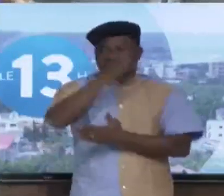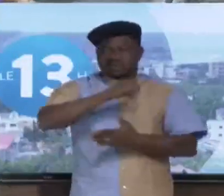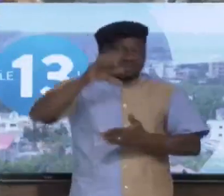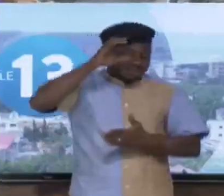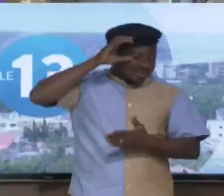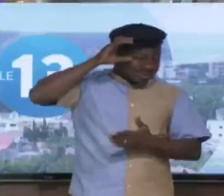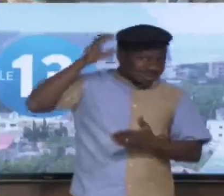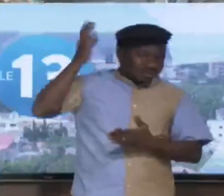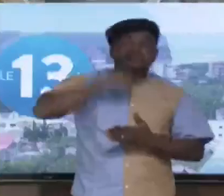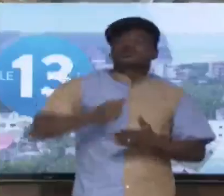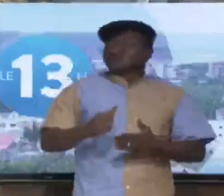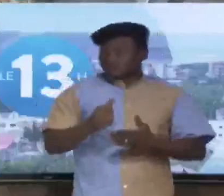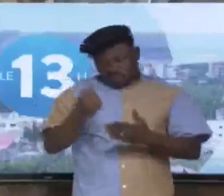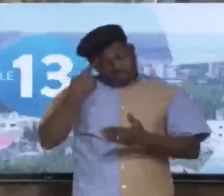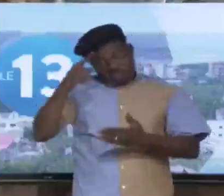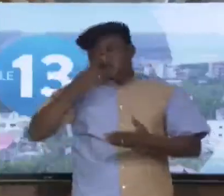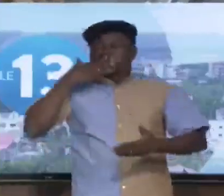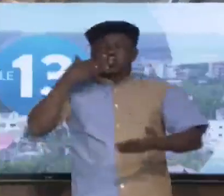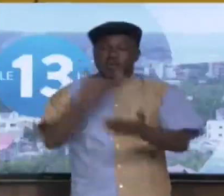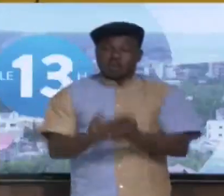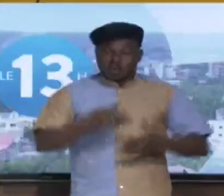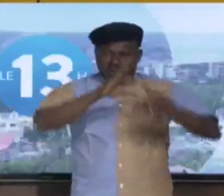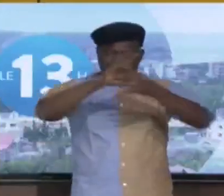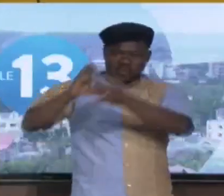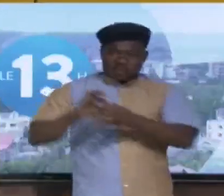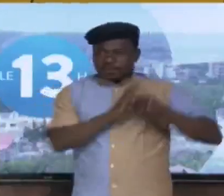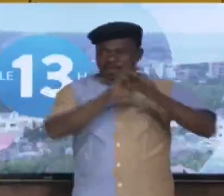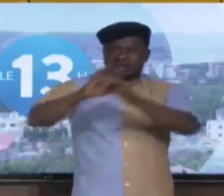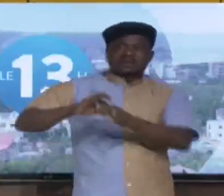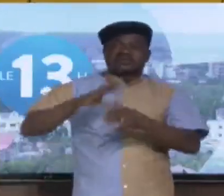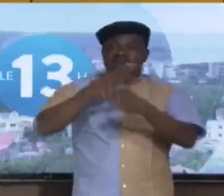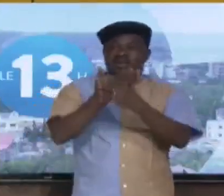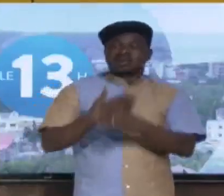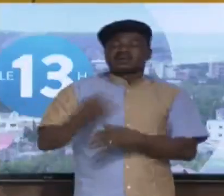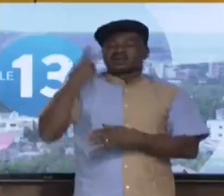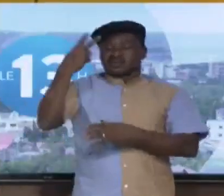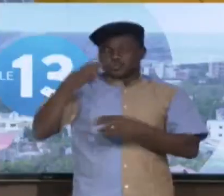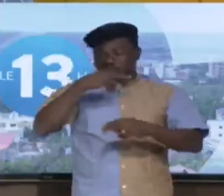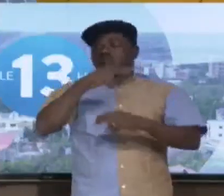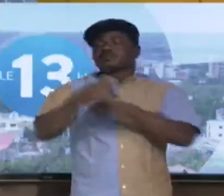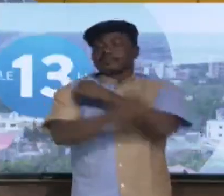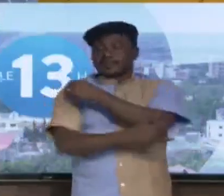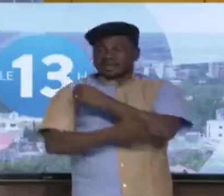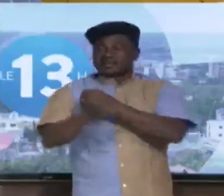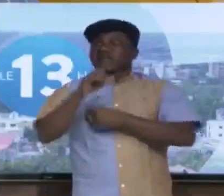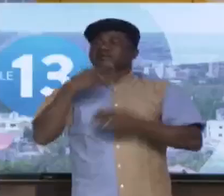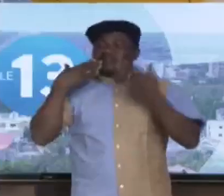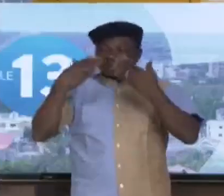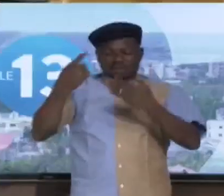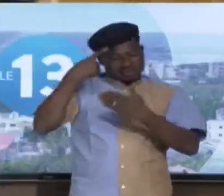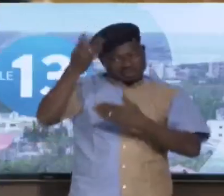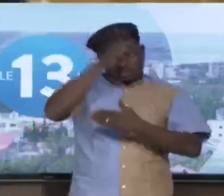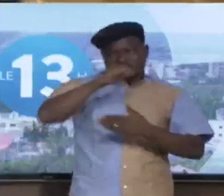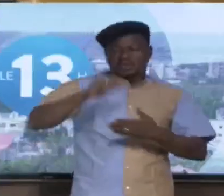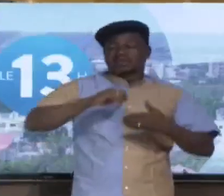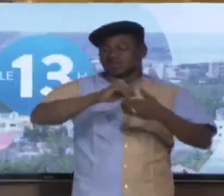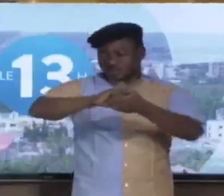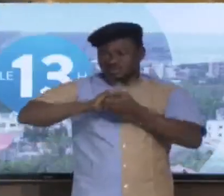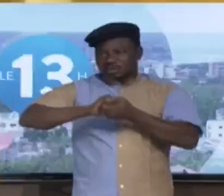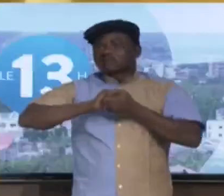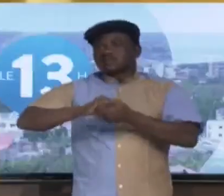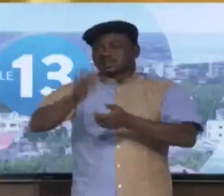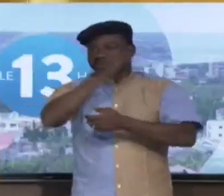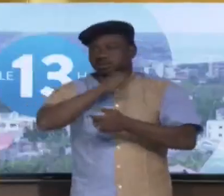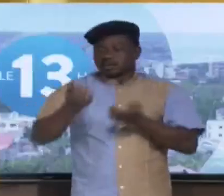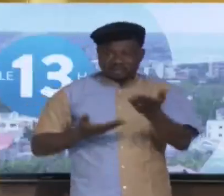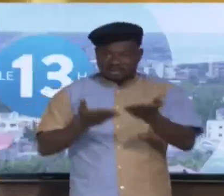coopération entre les deux nations. Les deux ministères bénéficiaires saluent la marque de solidarité du département en charge des affaires étrangères.